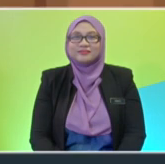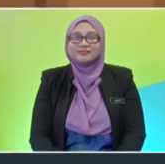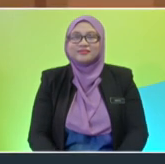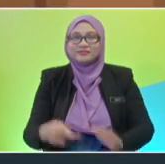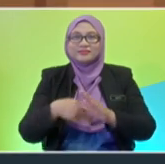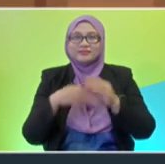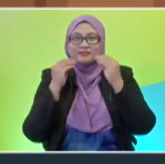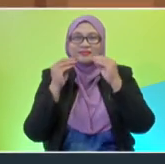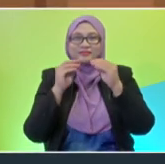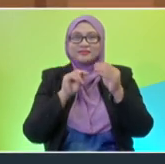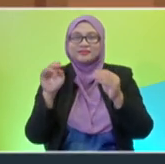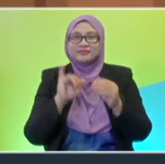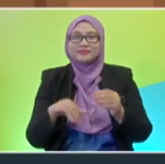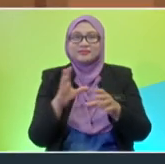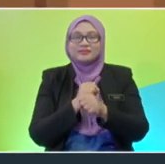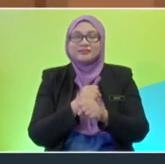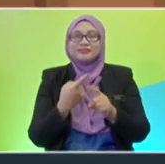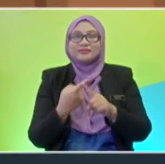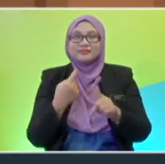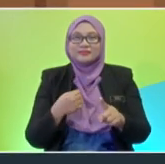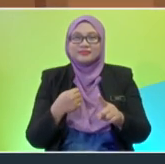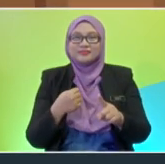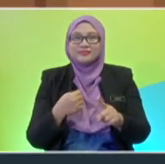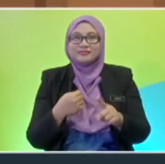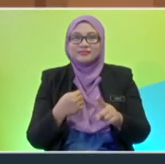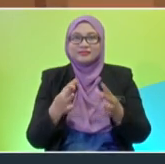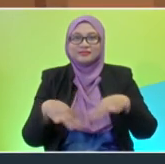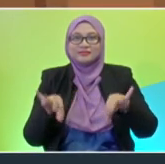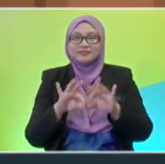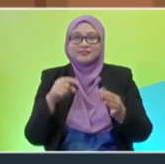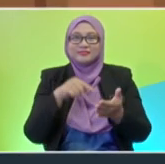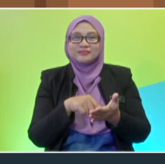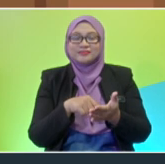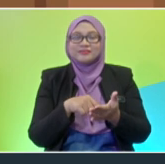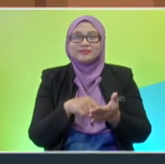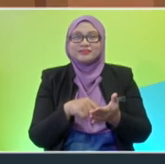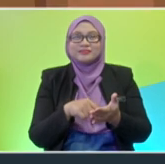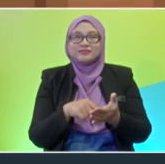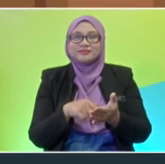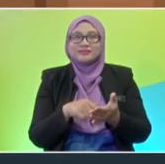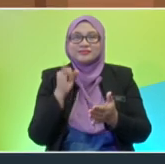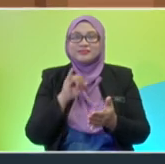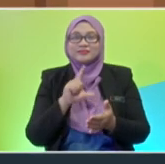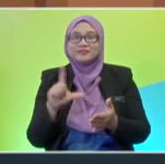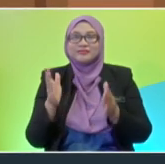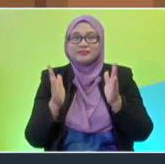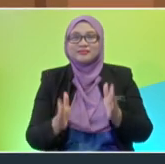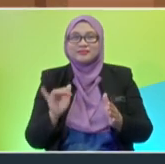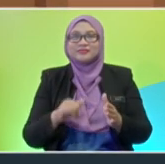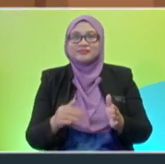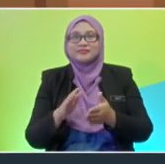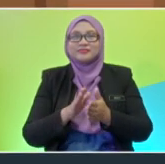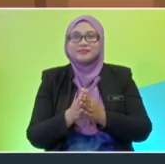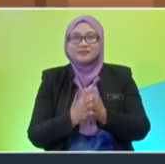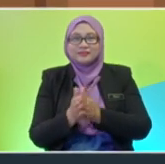pengenceran yang diperoleh dari para petikan ini adalah orang yang rajin dan bekerja keras pasti